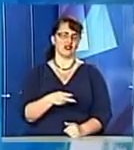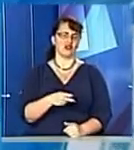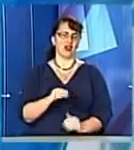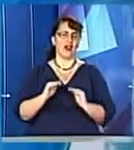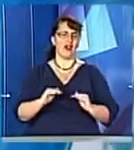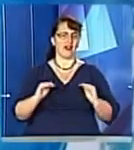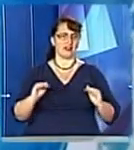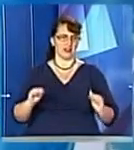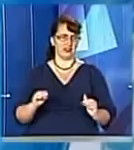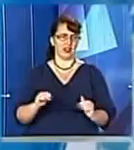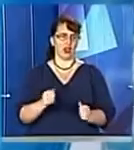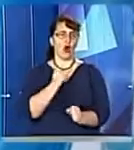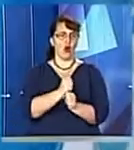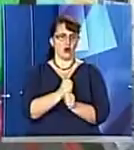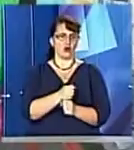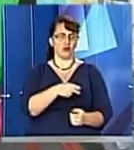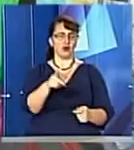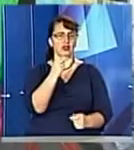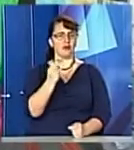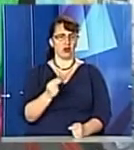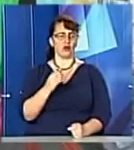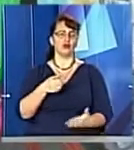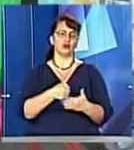полотном триватиме до кінця місяця.